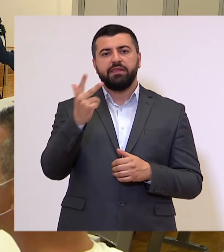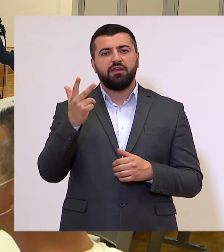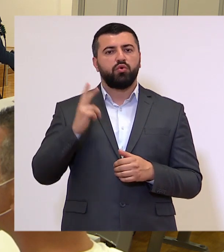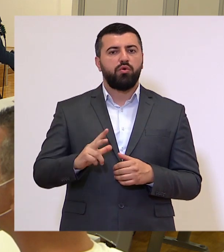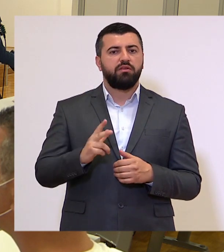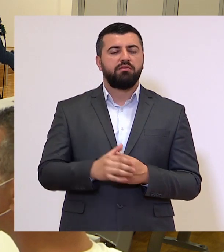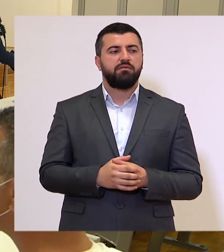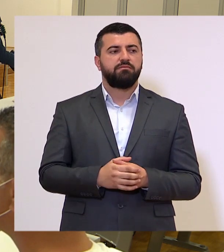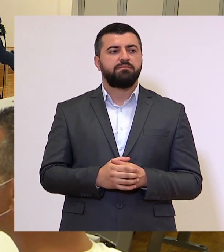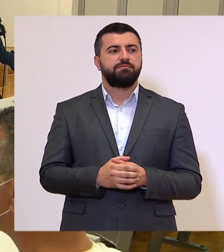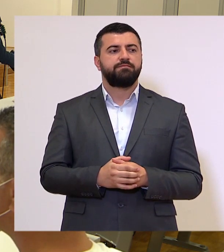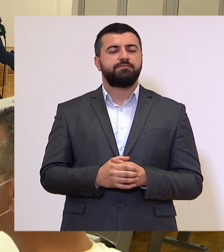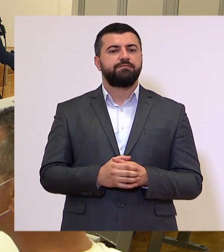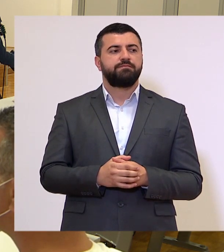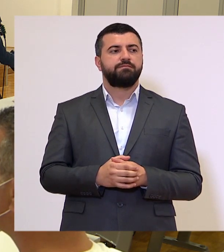godine.